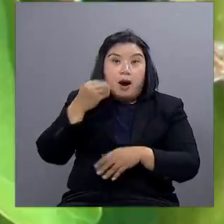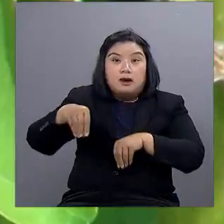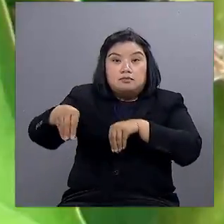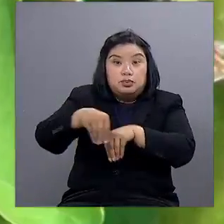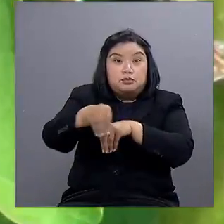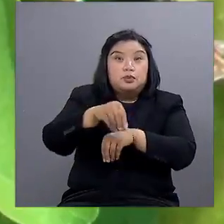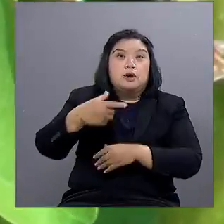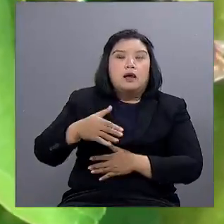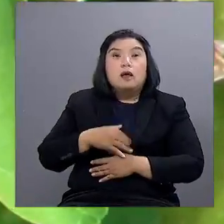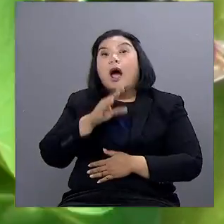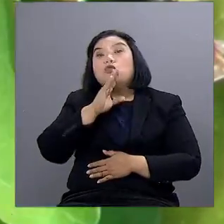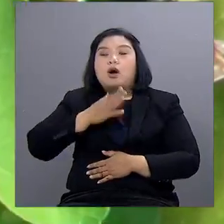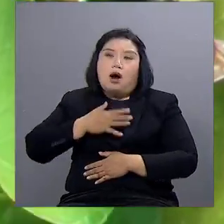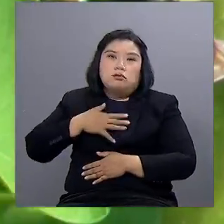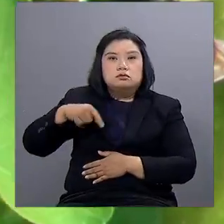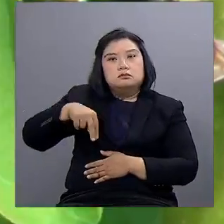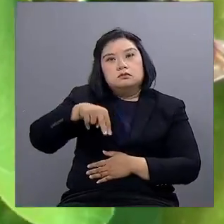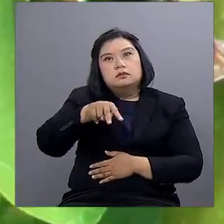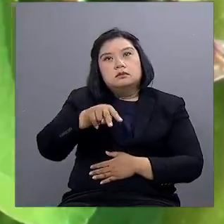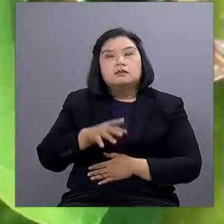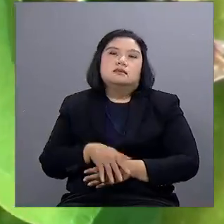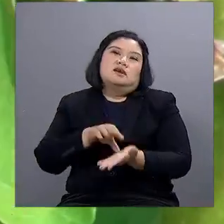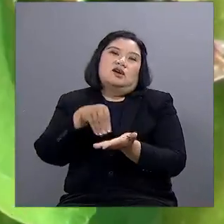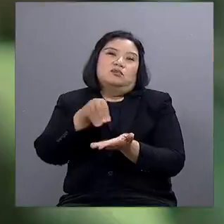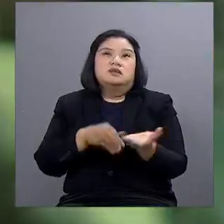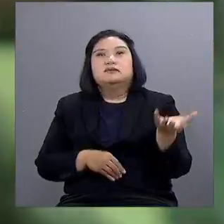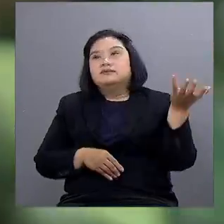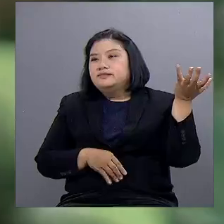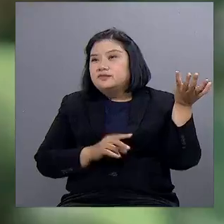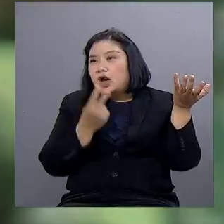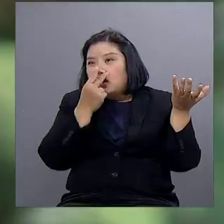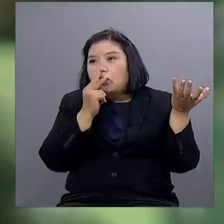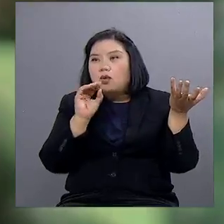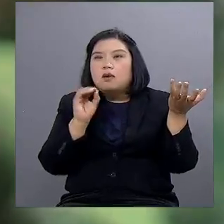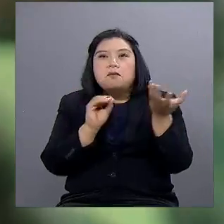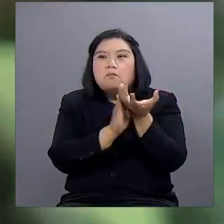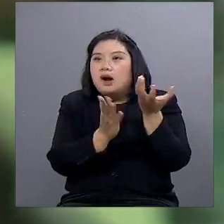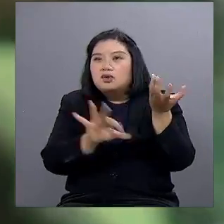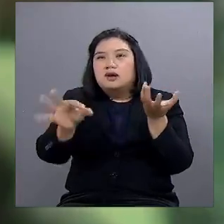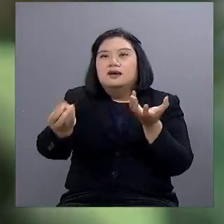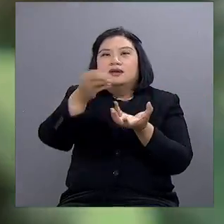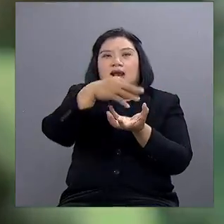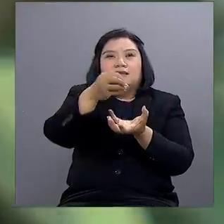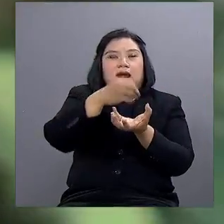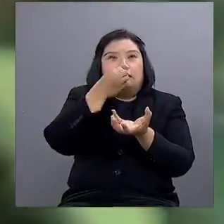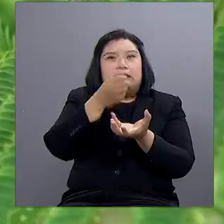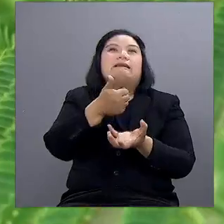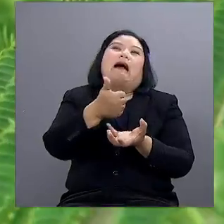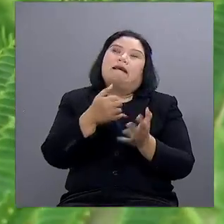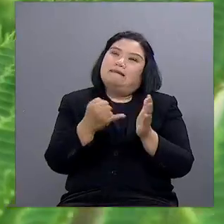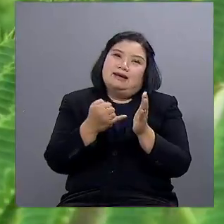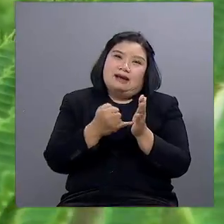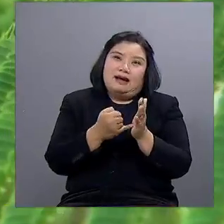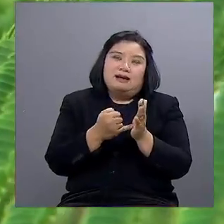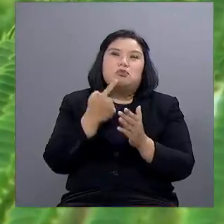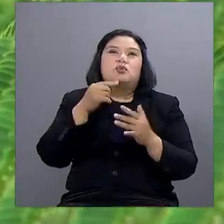ชมถือขนมจีนเข้าไปแล้วคุณก็ไปเก็บผักที่นี่กินได้เลยนะครับยอดผักมีประโยชน์ที่ดีต่อร่างกายนะครับอย่างเช่นยอดกระ